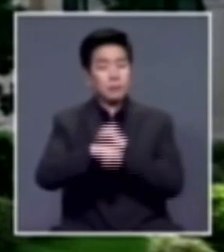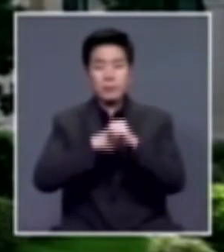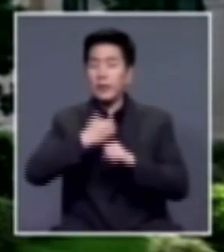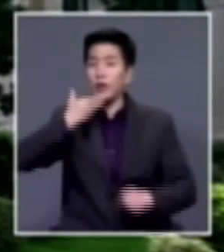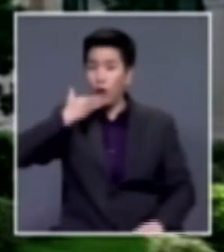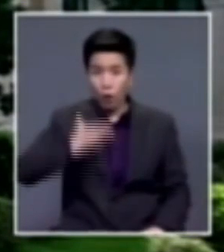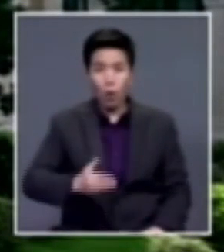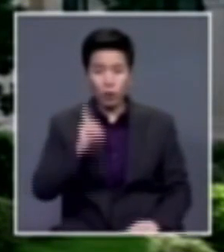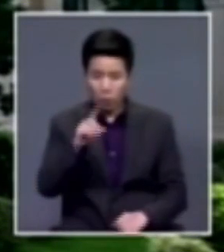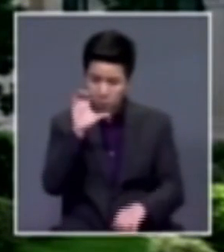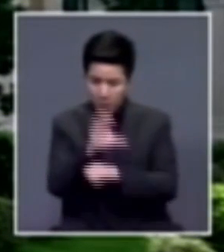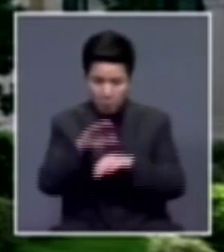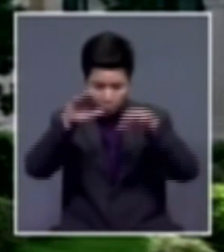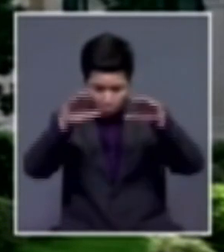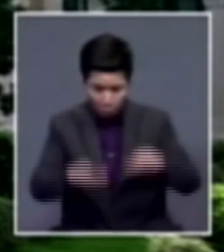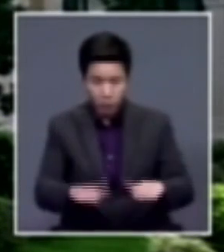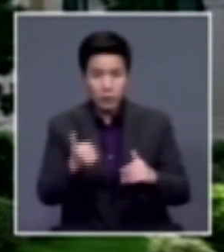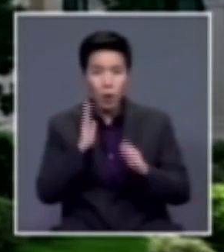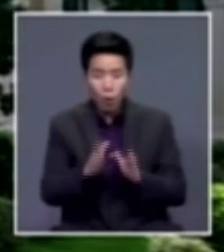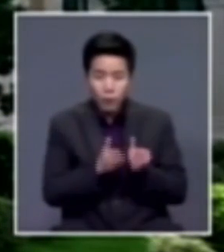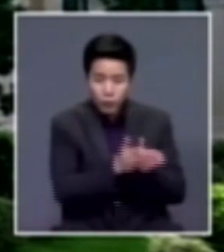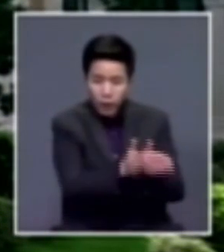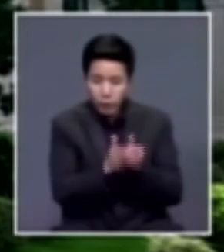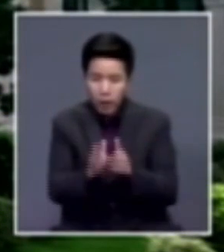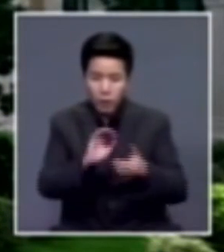อันนี้ก็ขอให้ทุกหน่วยทุกฝ่าย